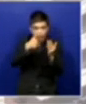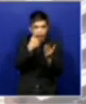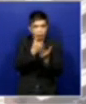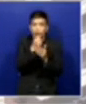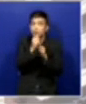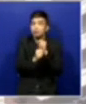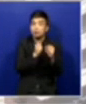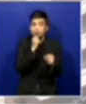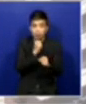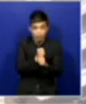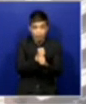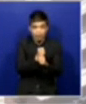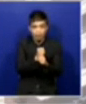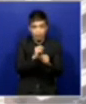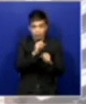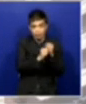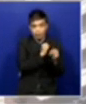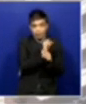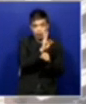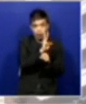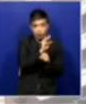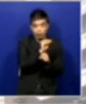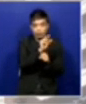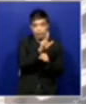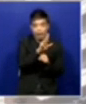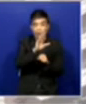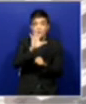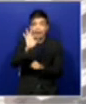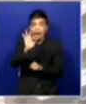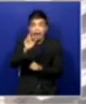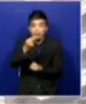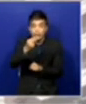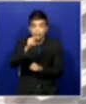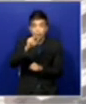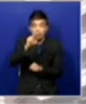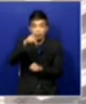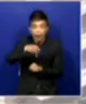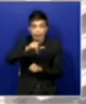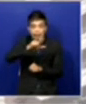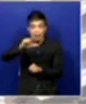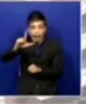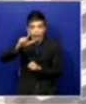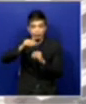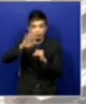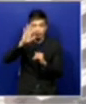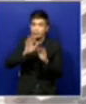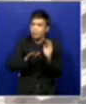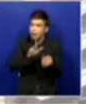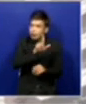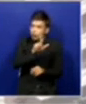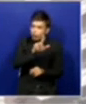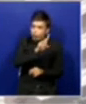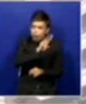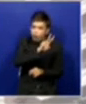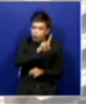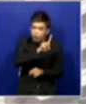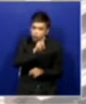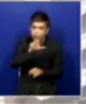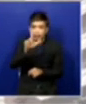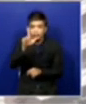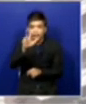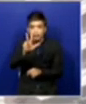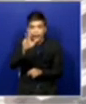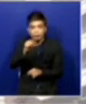ำปีปี63ตั้งไว้ 96,000 ล้านครับร้อยละ3ไม่ถึงร้อย 3.5 ร้อยละ3ครับขยายขึ้นไปเป็นร้อย